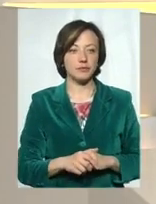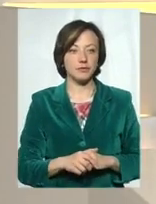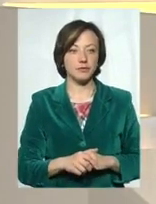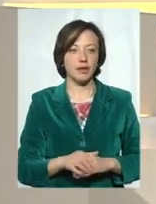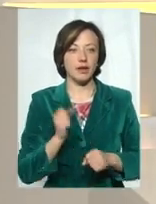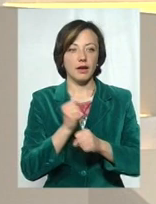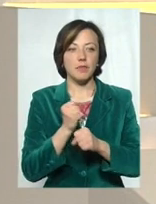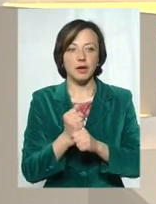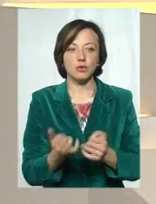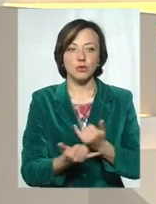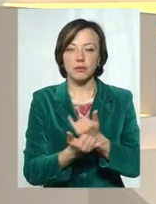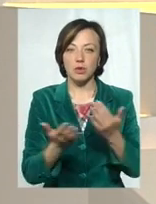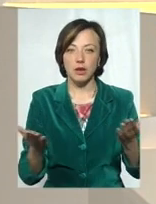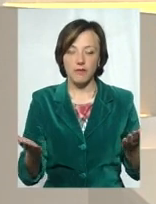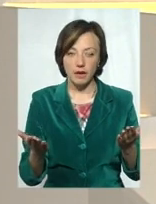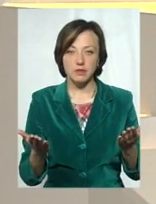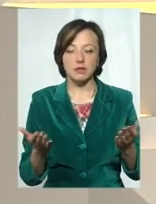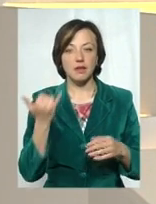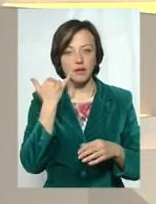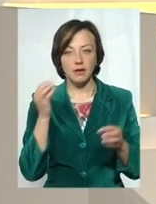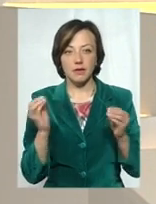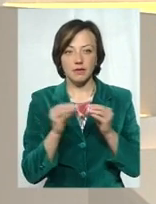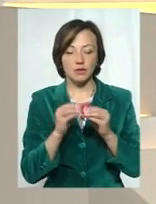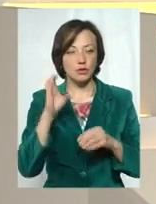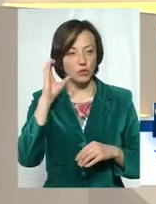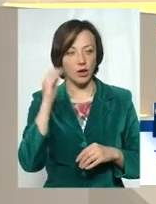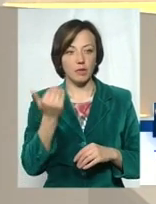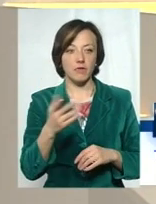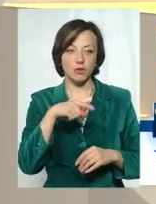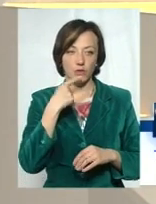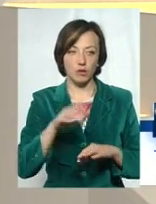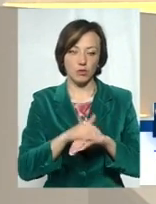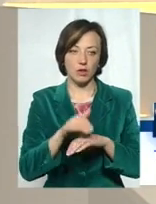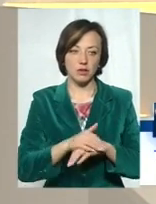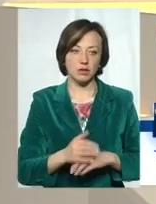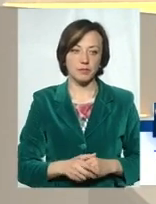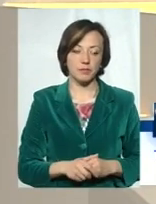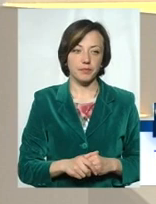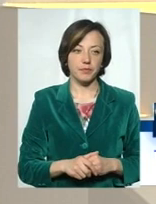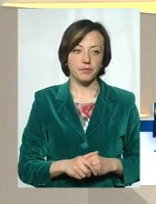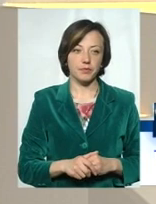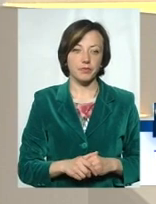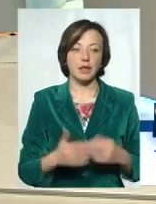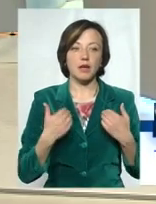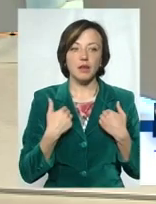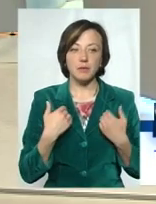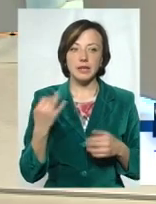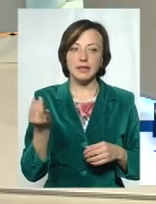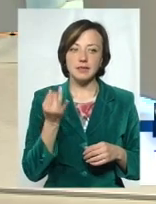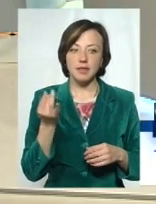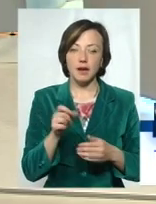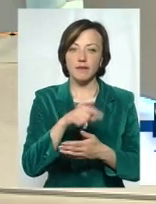вас в прямому ефірі. Телефонні зміни 61-90-60. Слухаємо вас, говоріть, будь ласка. Мене цікавить таке